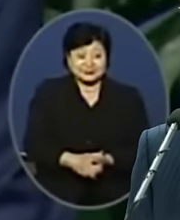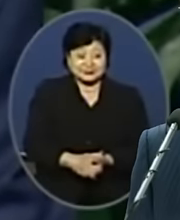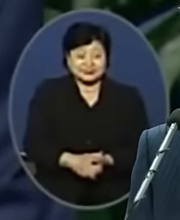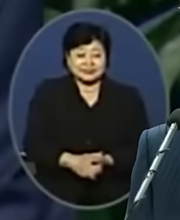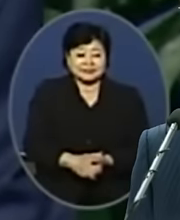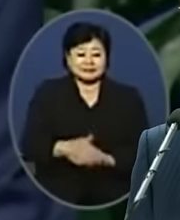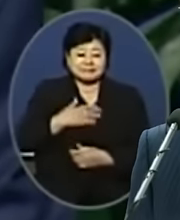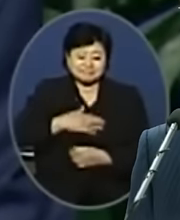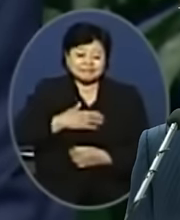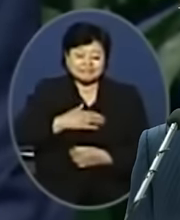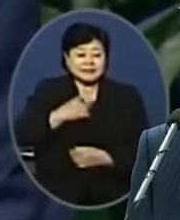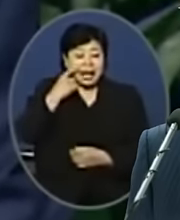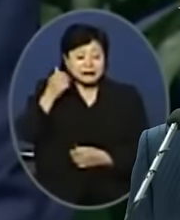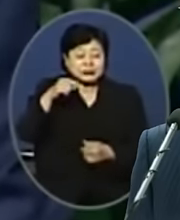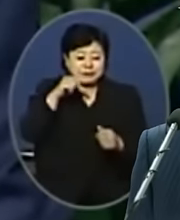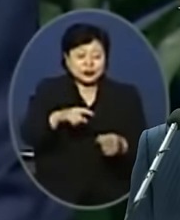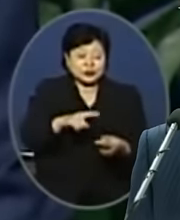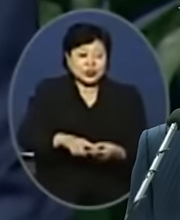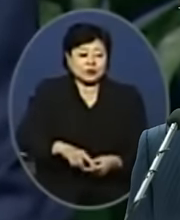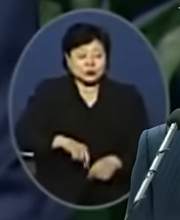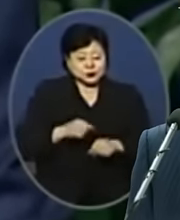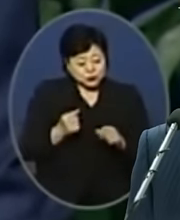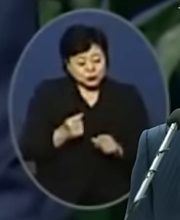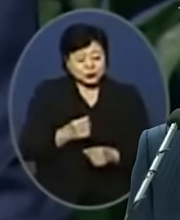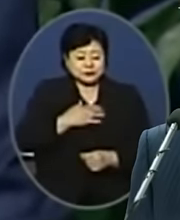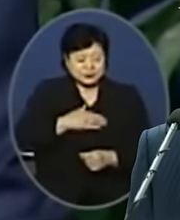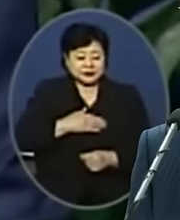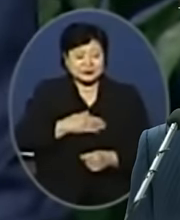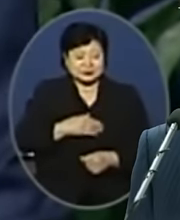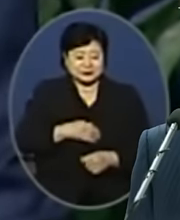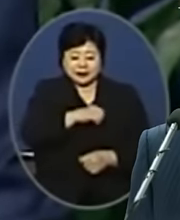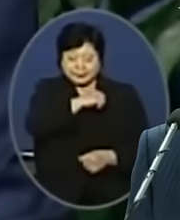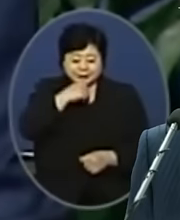그래서 그는 아버지가 꾸려준